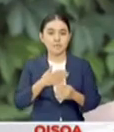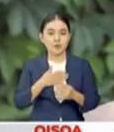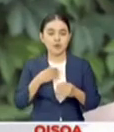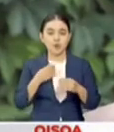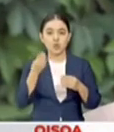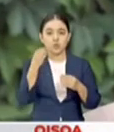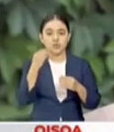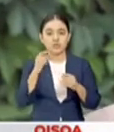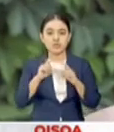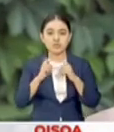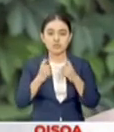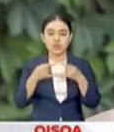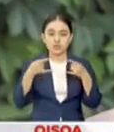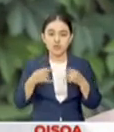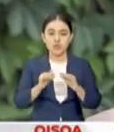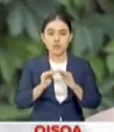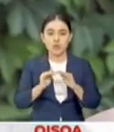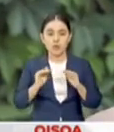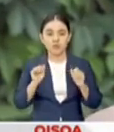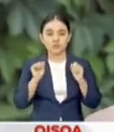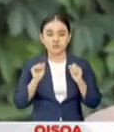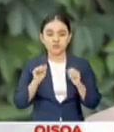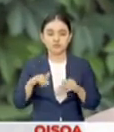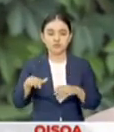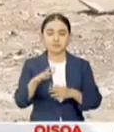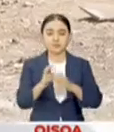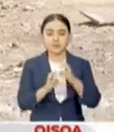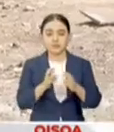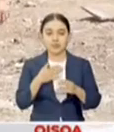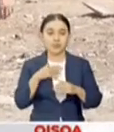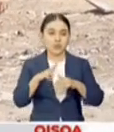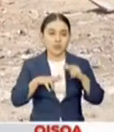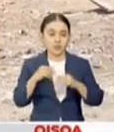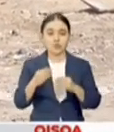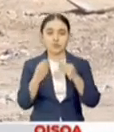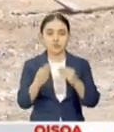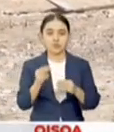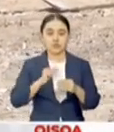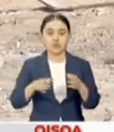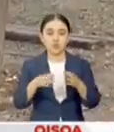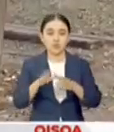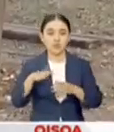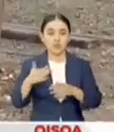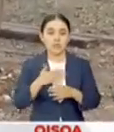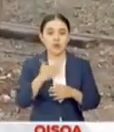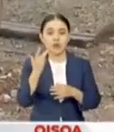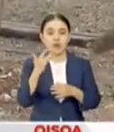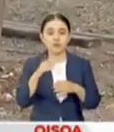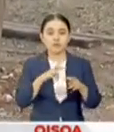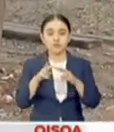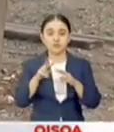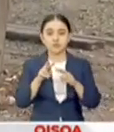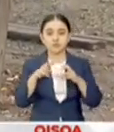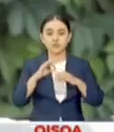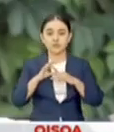universal stadionlar, bolalar maydonchalari, workout o'yingohlari bizga qurilib berilyapti. Ishchi guruh tomonidan biz xatlov jarayonida